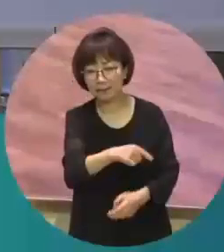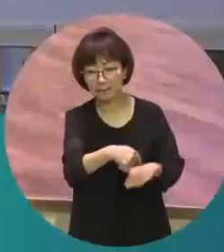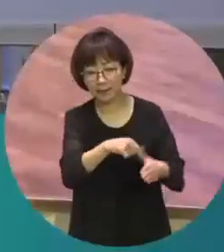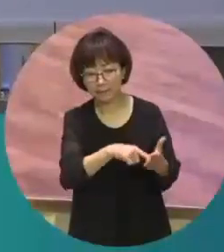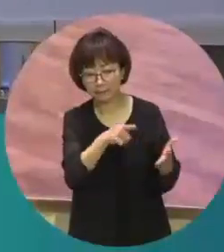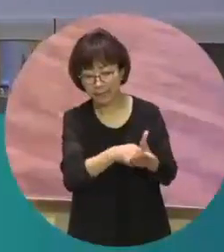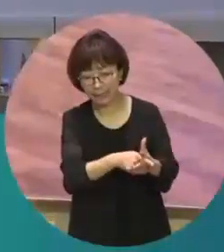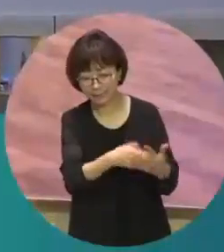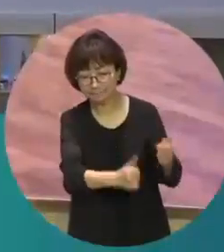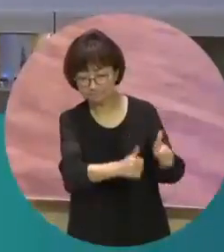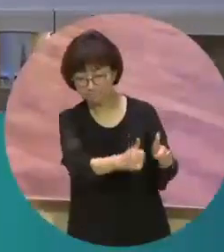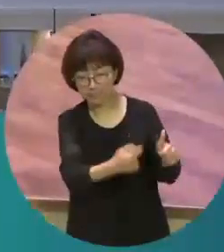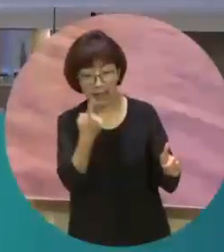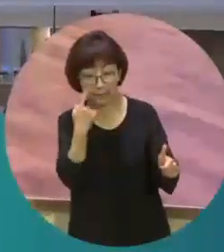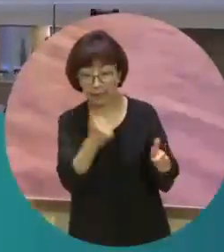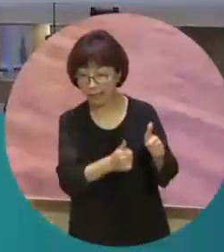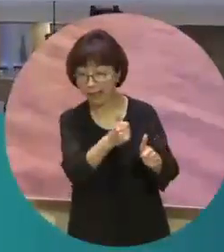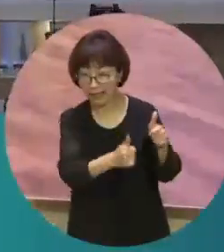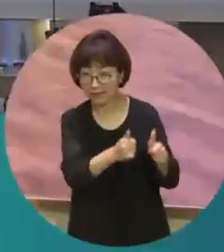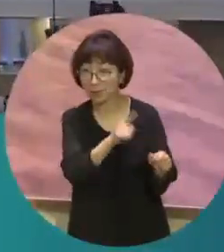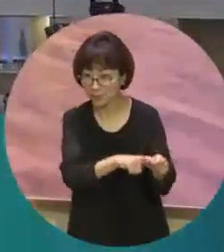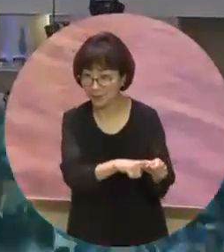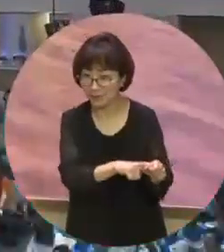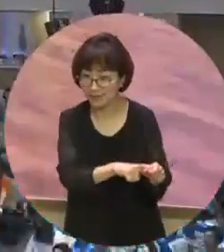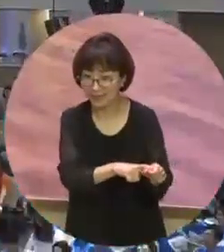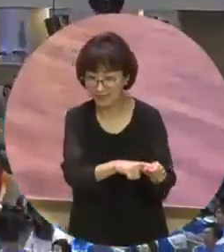빌립을 시험하고자 하십니다.